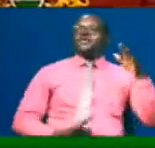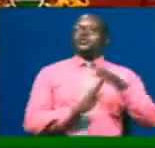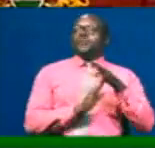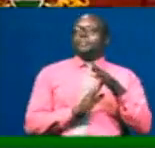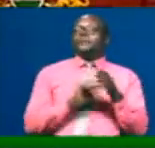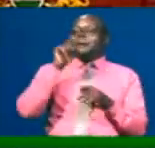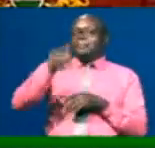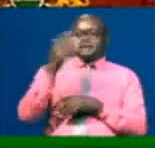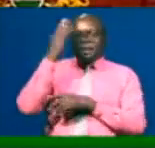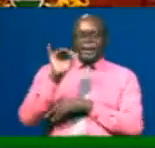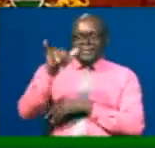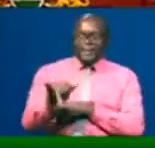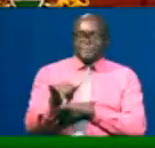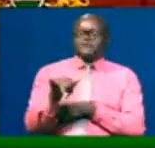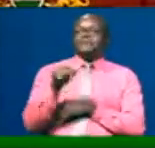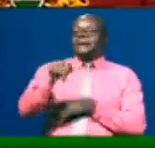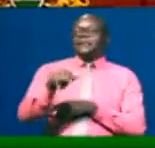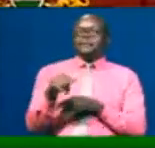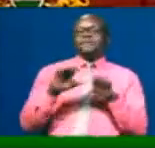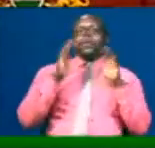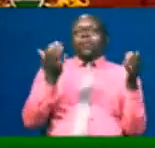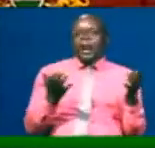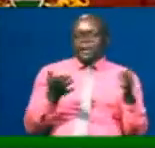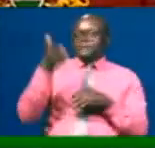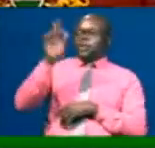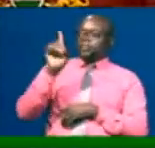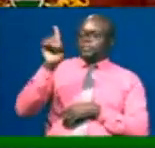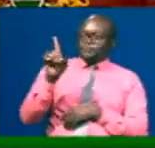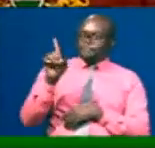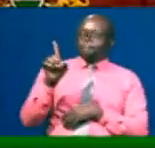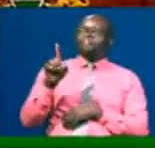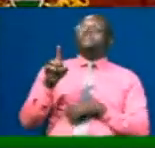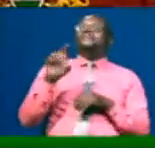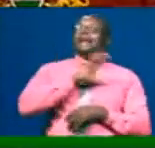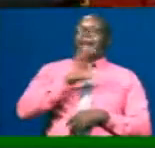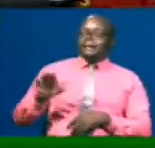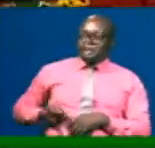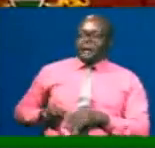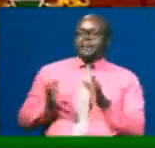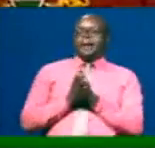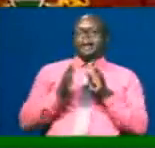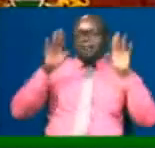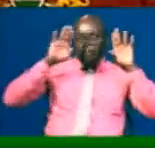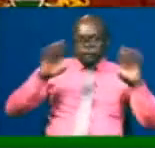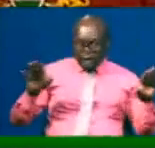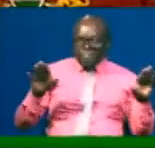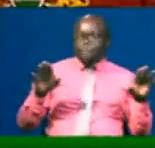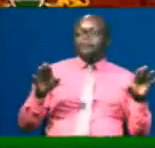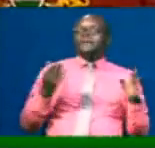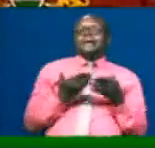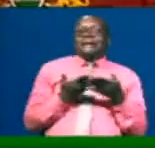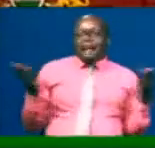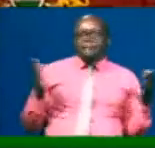ya kwamba mkuu wa hii dunia ni Mwenyezi Mungu, na katika dini ya Kikristo na dini ya Kiislamu na dini zingine